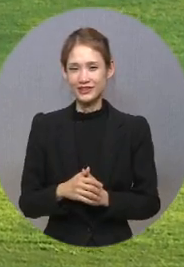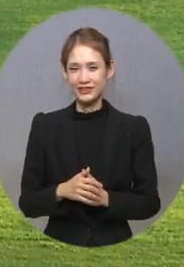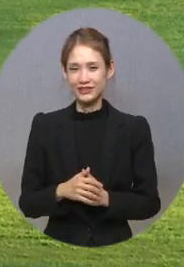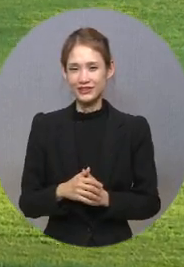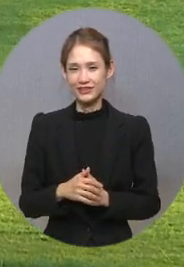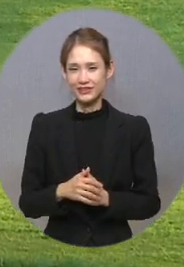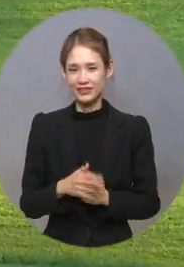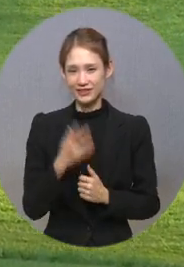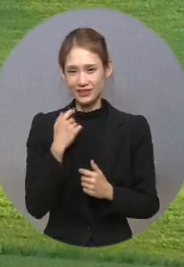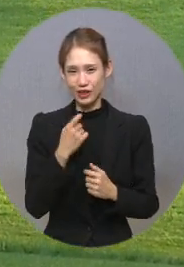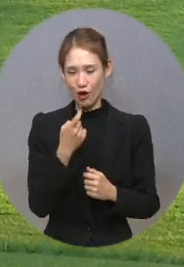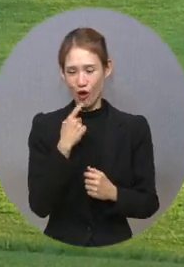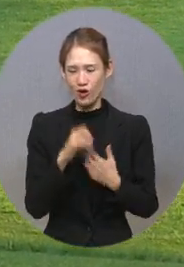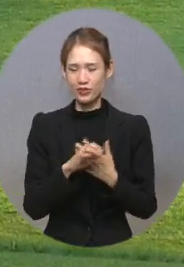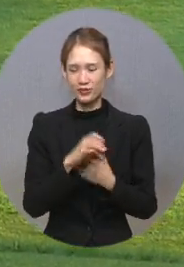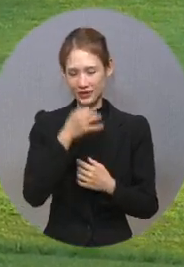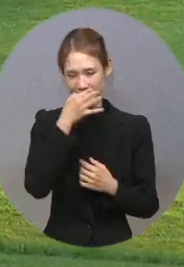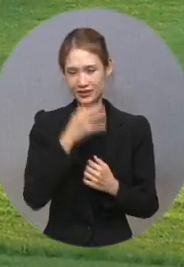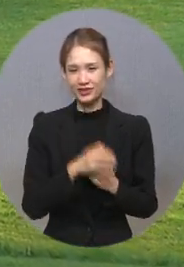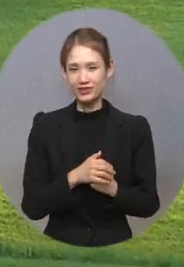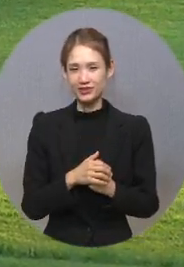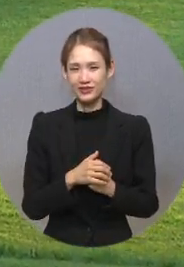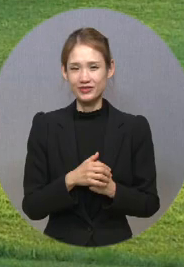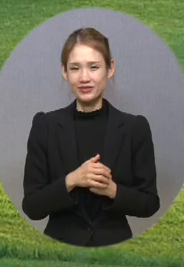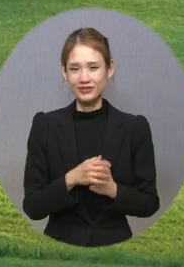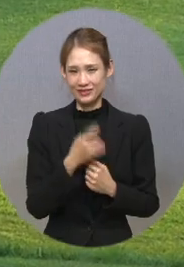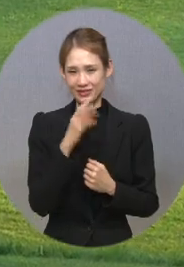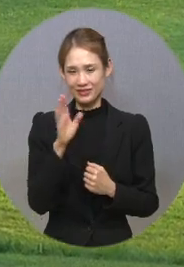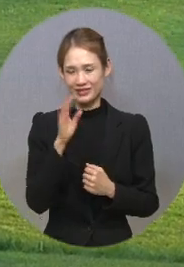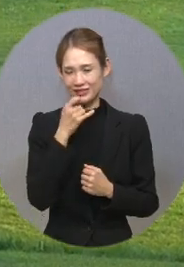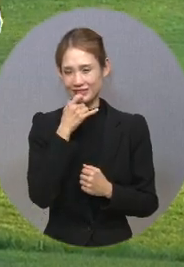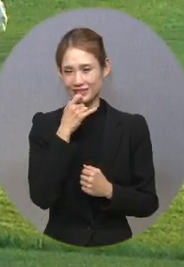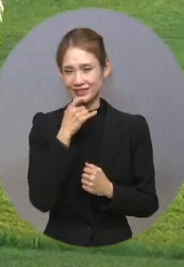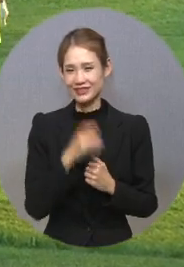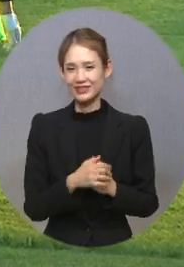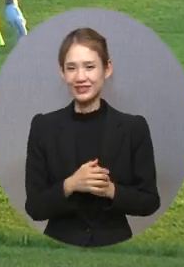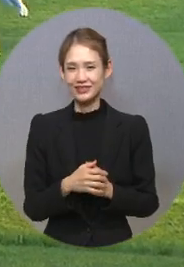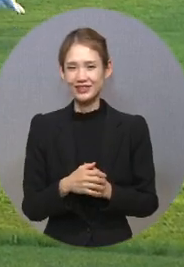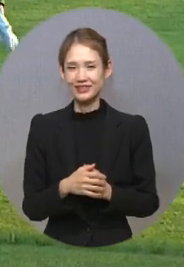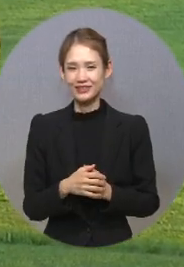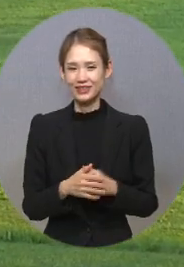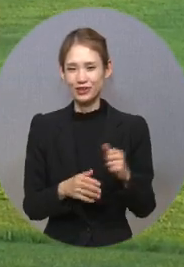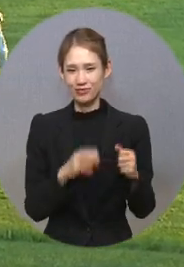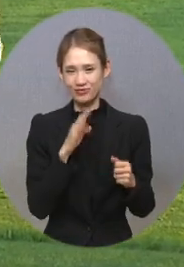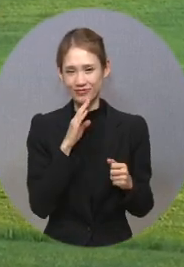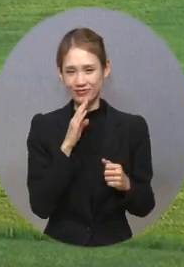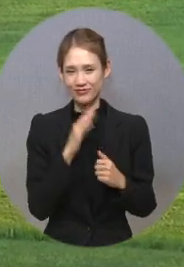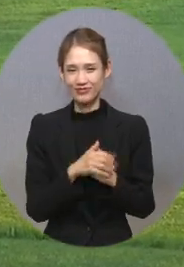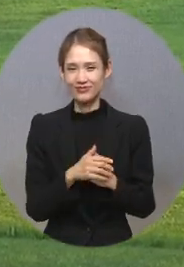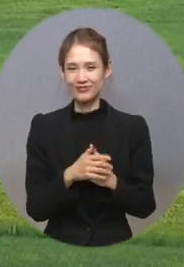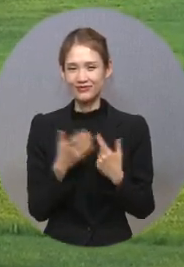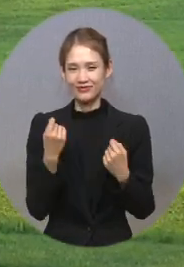유치한데 그게 얼마나 걸리면 힘든데. 맞아. 그 그게 힘들다고. 싫다? 맞아. 그래서 힘들다는 거야. 난 좀 적성에 맞아.